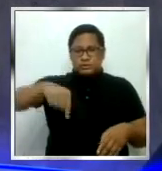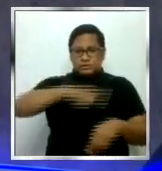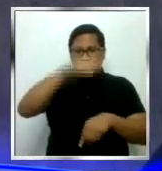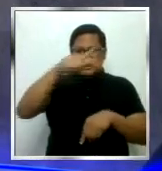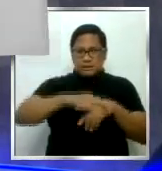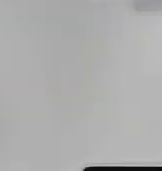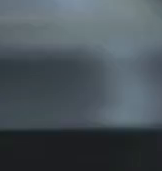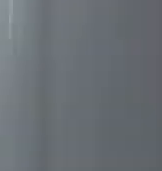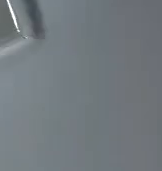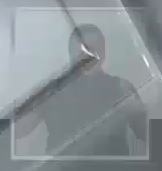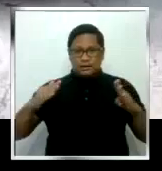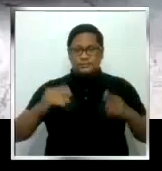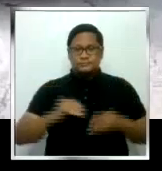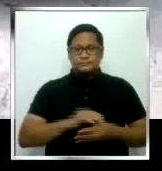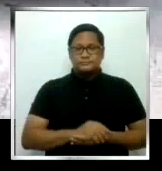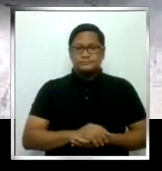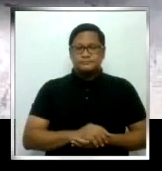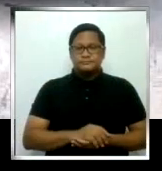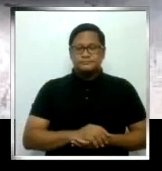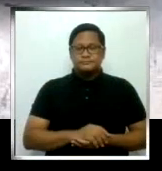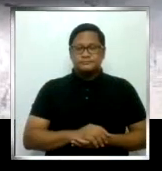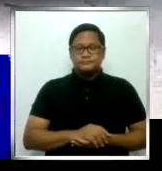Bermudez.